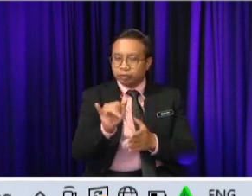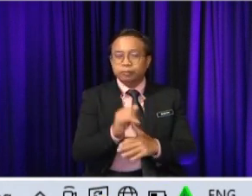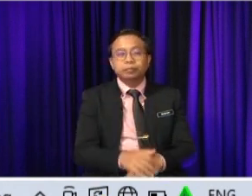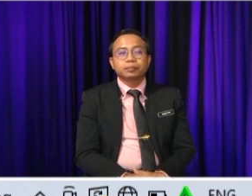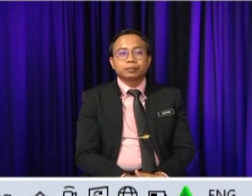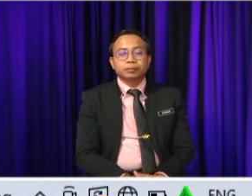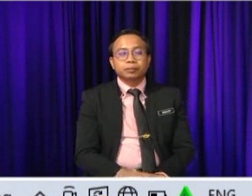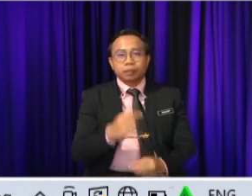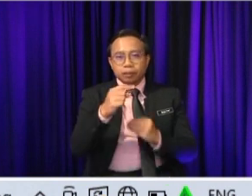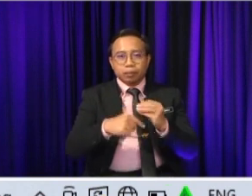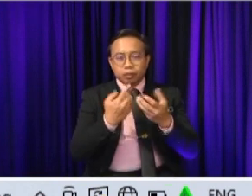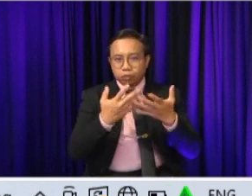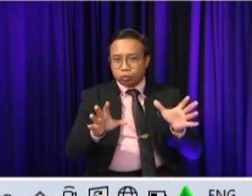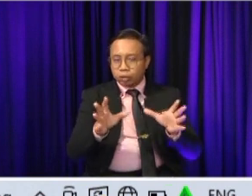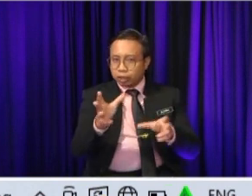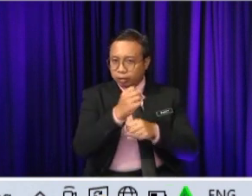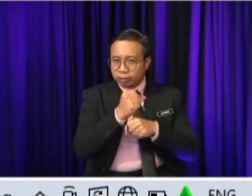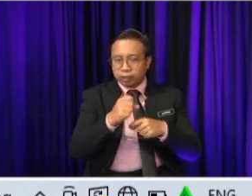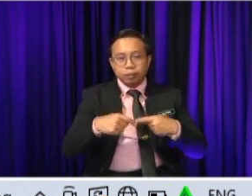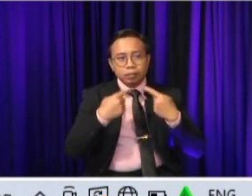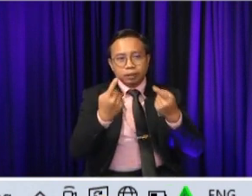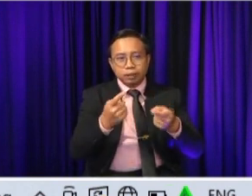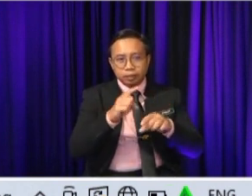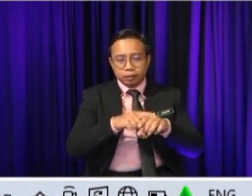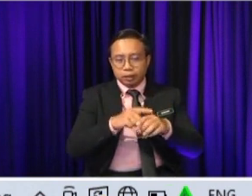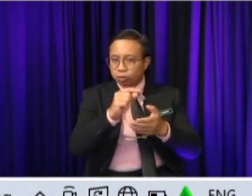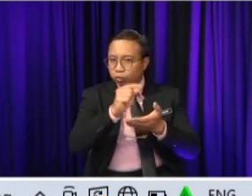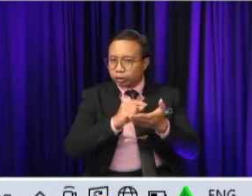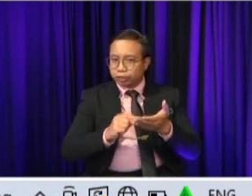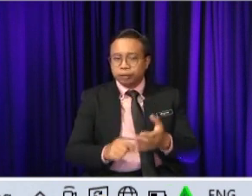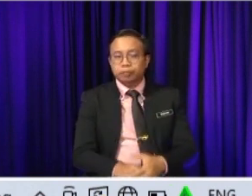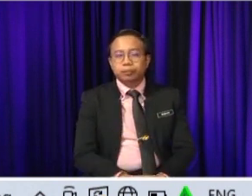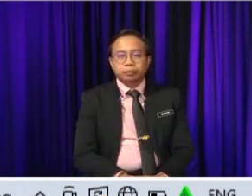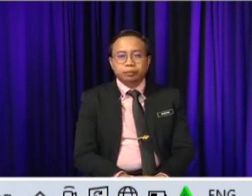bila ada dampaknya ini kita pergi ke pada tulisan